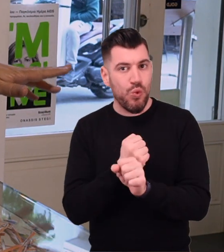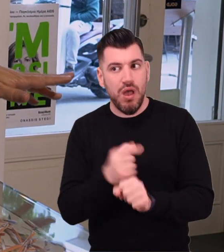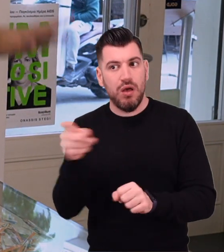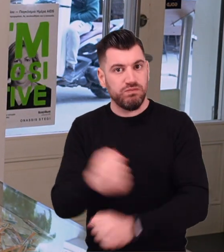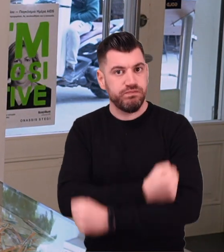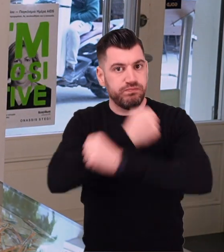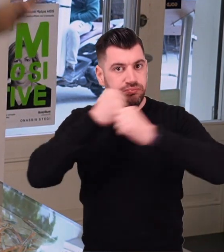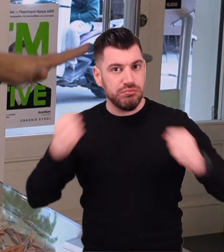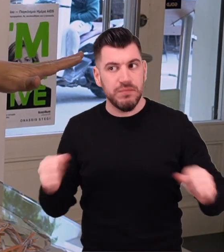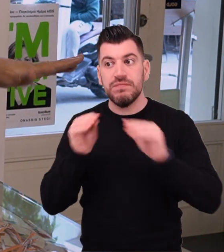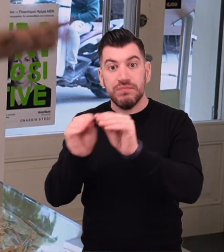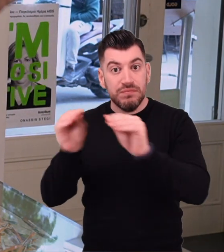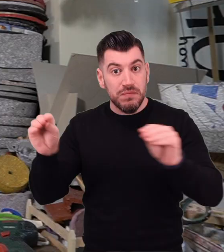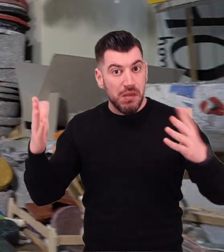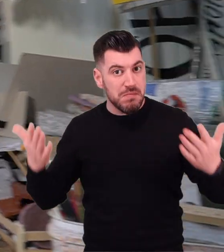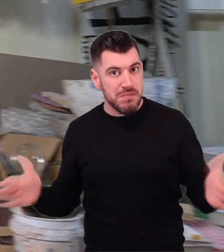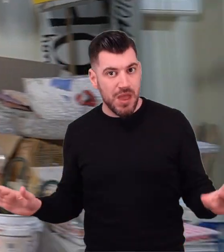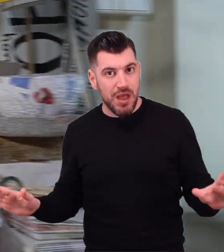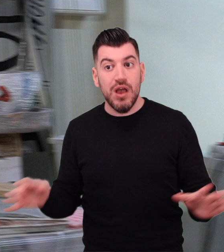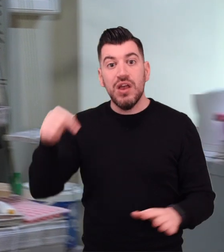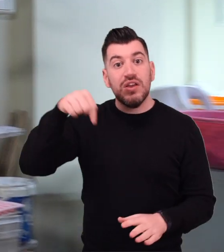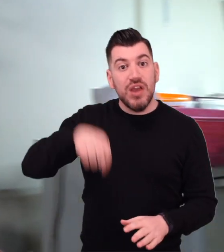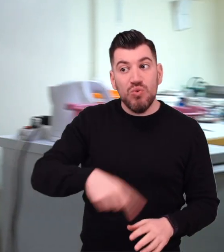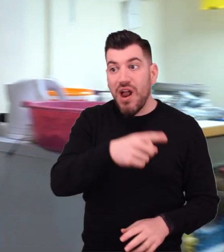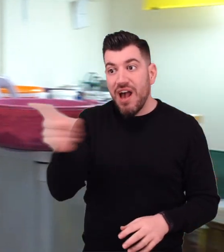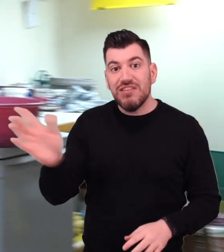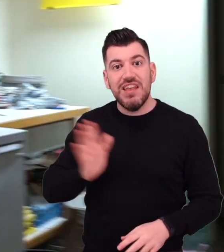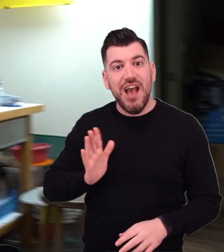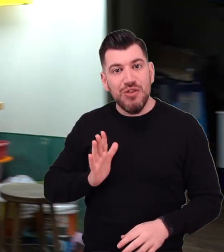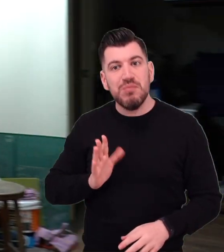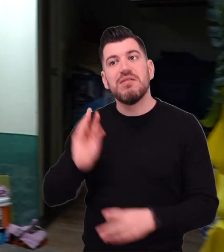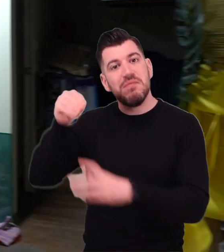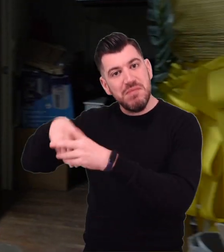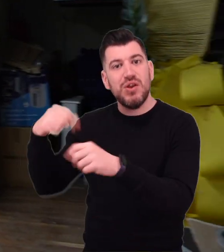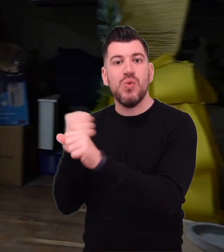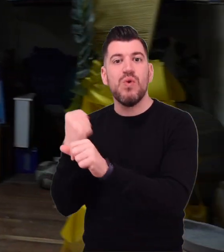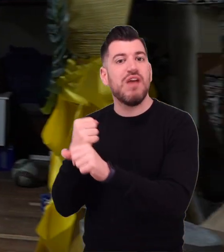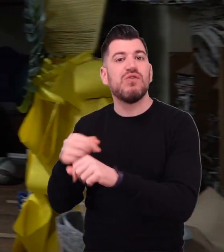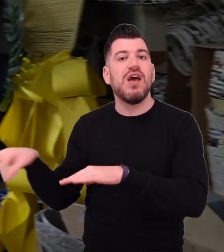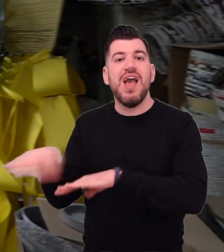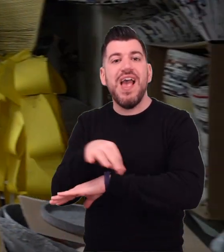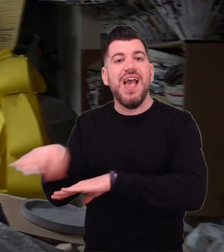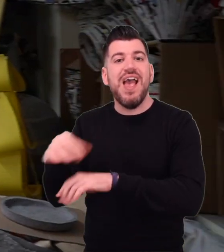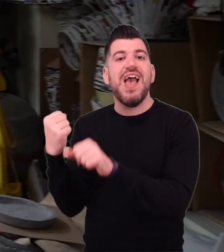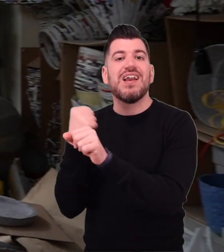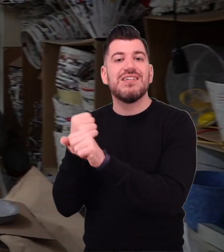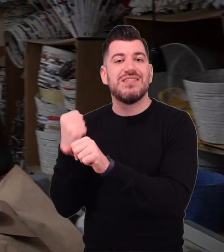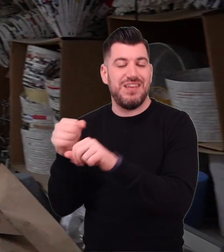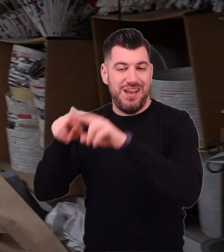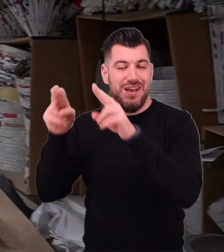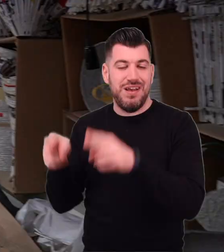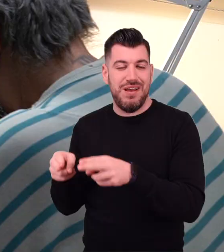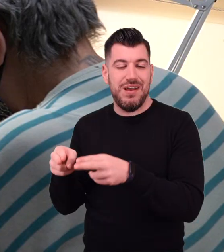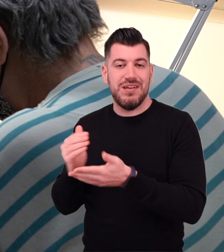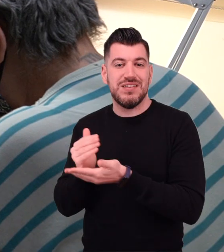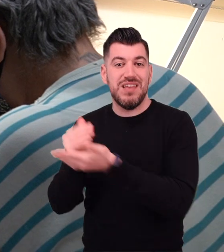ενδυναμώθηκαν, εκπαιδεύτηκαν και τώρα έχουν μια θέση εργασίας στα εργαστήρια του Σχεδία Art, που είναι ακριβώς από πάνω και είναι η Κριστιάνα αυτή